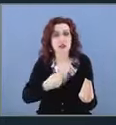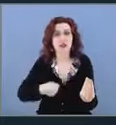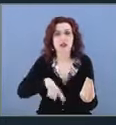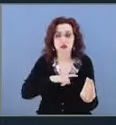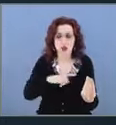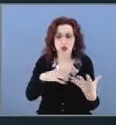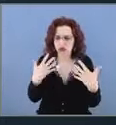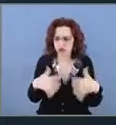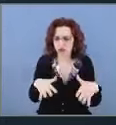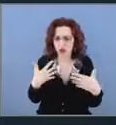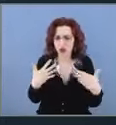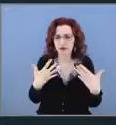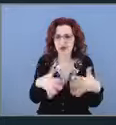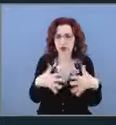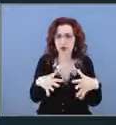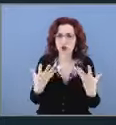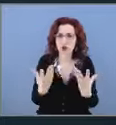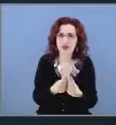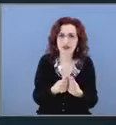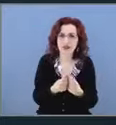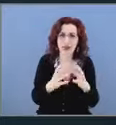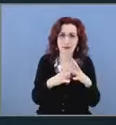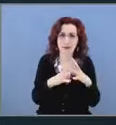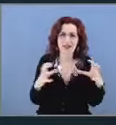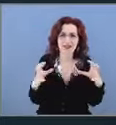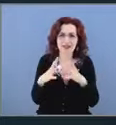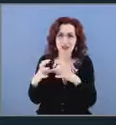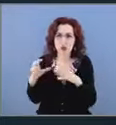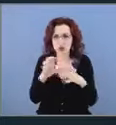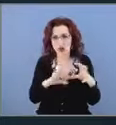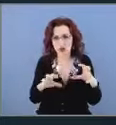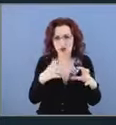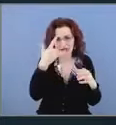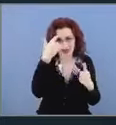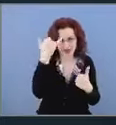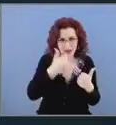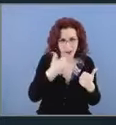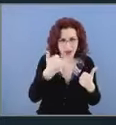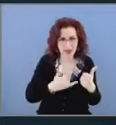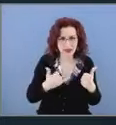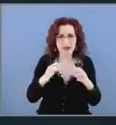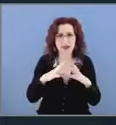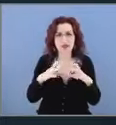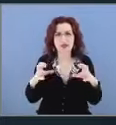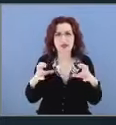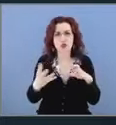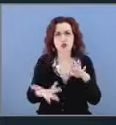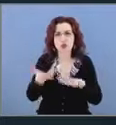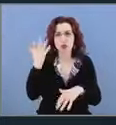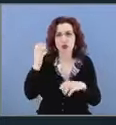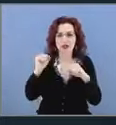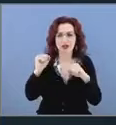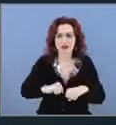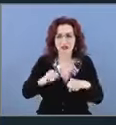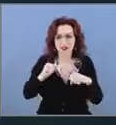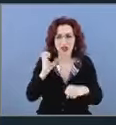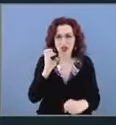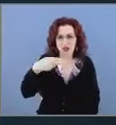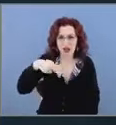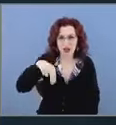della regione, insieme a Sapienza, insieme all'Istituto Superiore di Sanità, al CNR, al CREA, ai